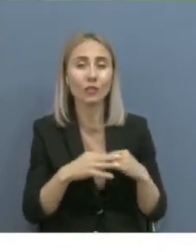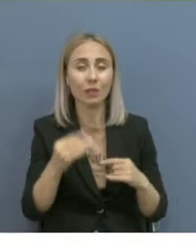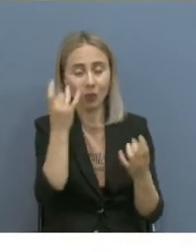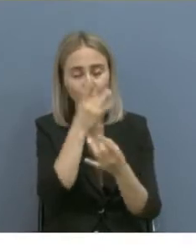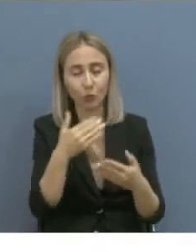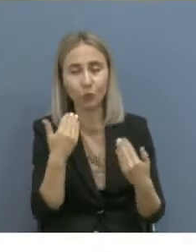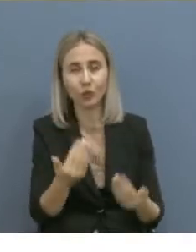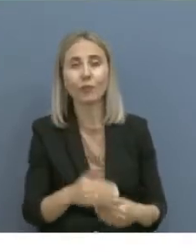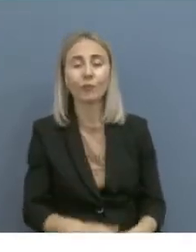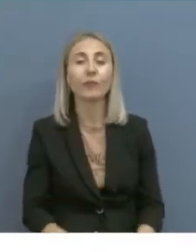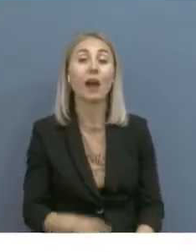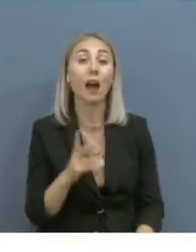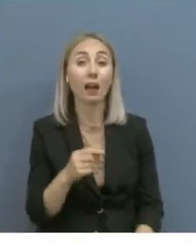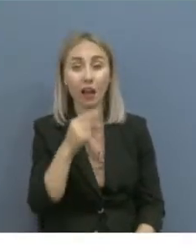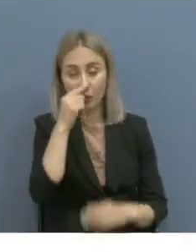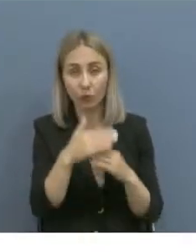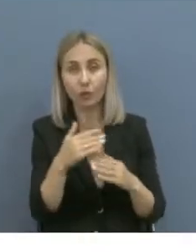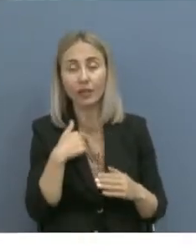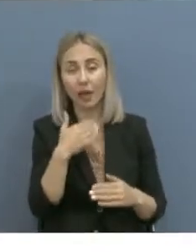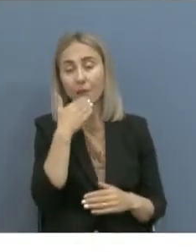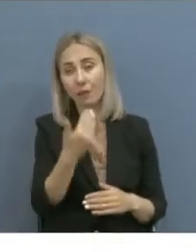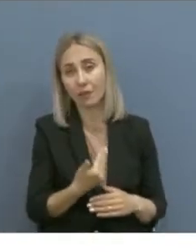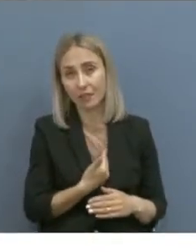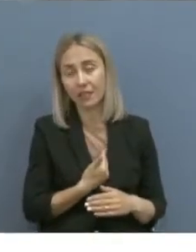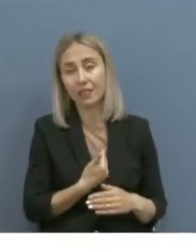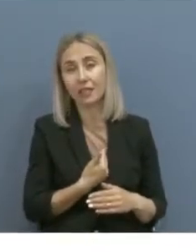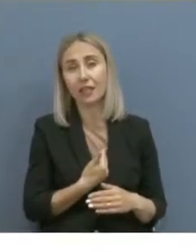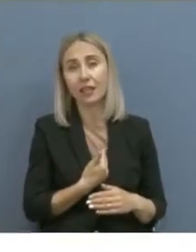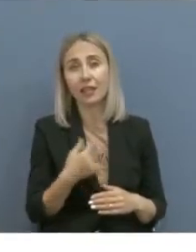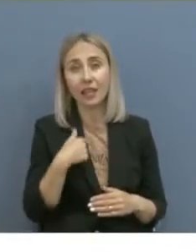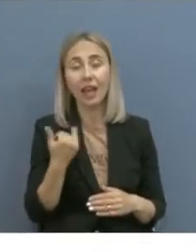дауысына есеш. Домбыраның дауысын тыңдағанда қандай